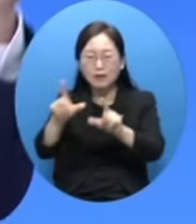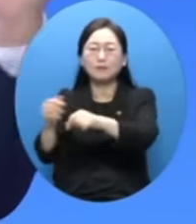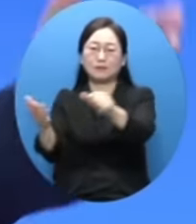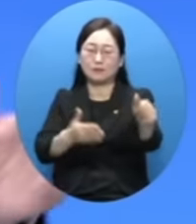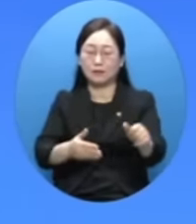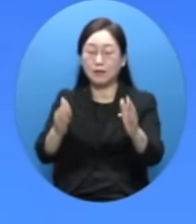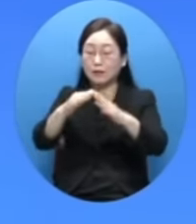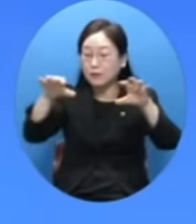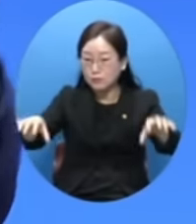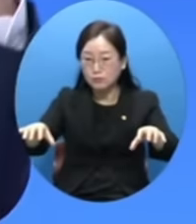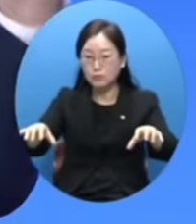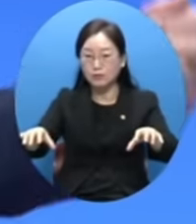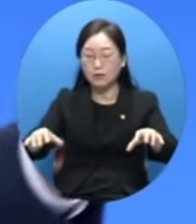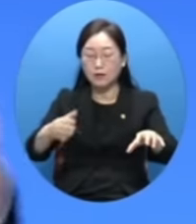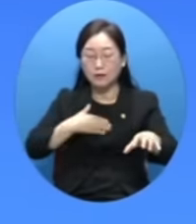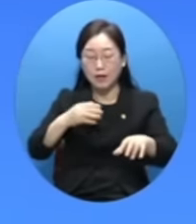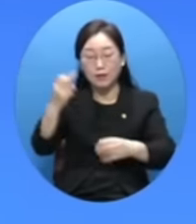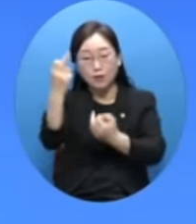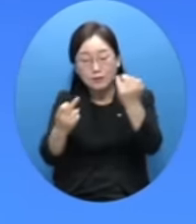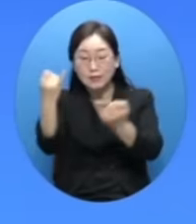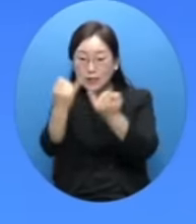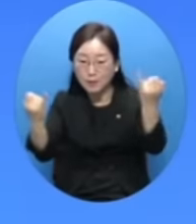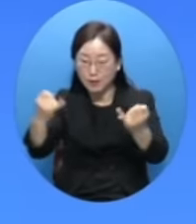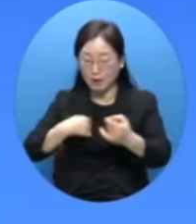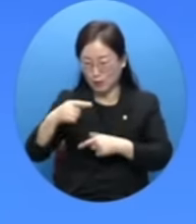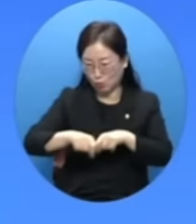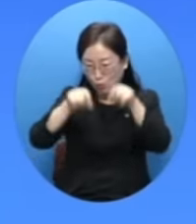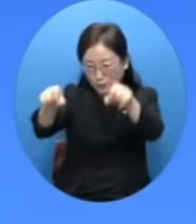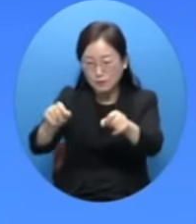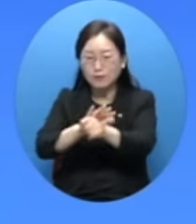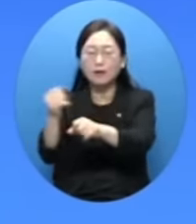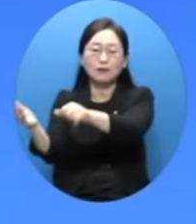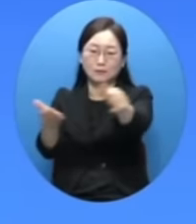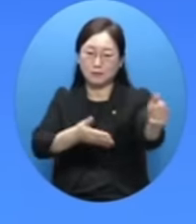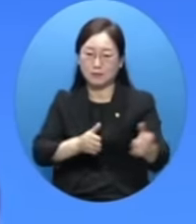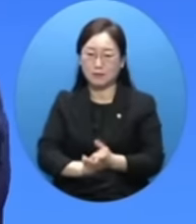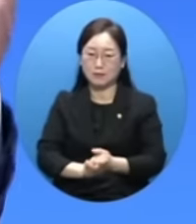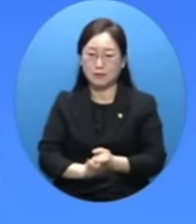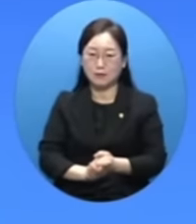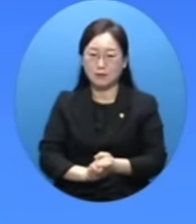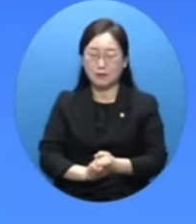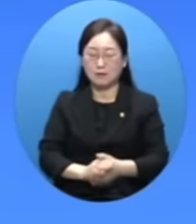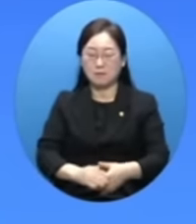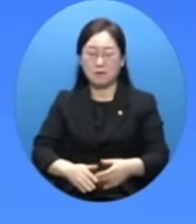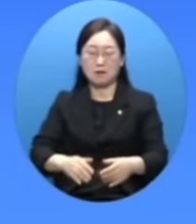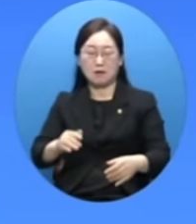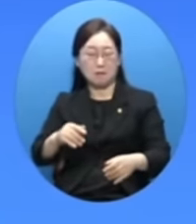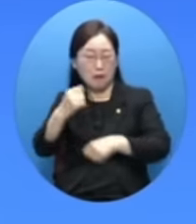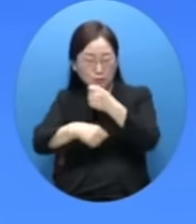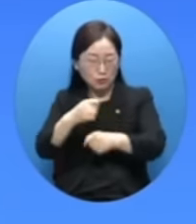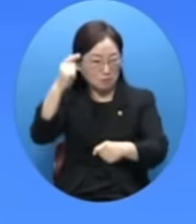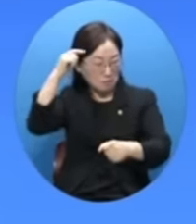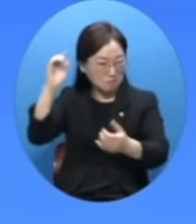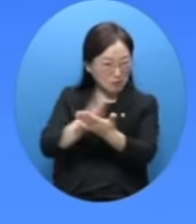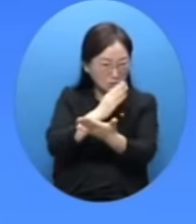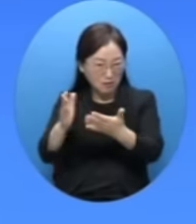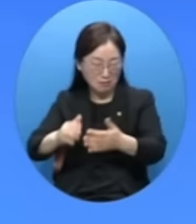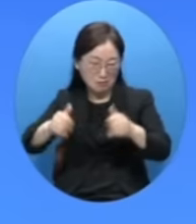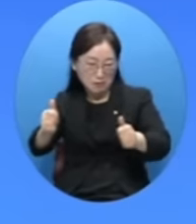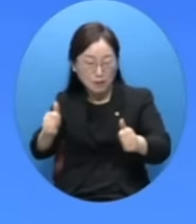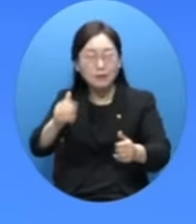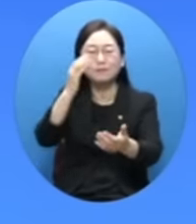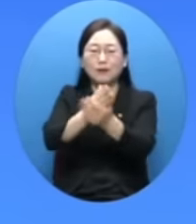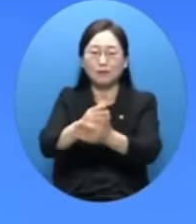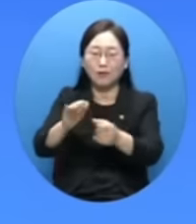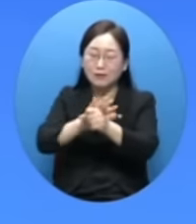내 이웃을, 우리 형제자매를 나처럼 사랑할 수 있게 되기를 바랍니다. 함부로 재판장에 대해서 남을 판단하지 말고 사랑하고